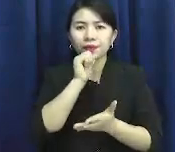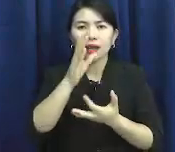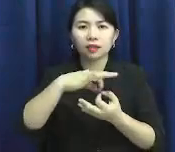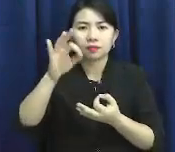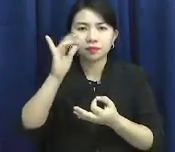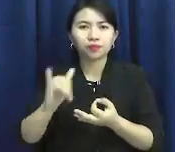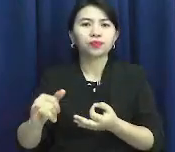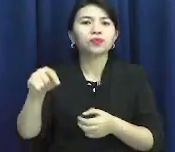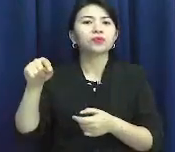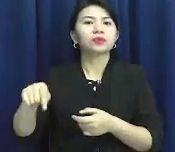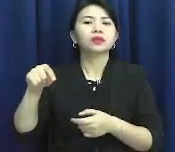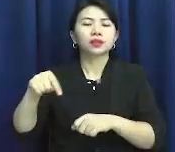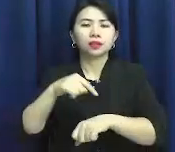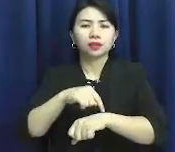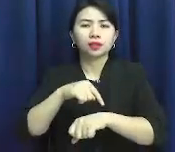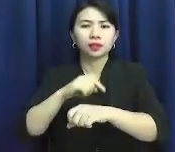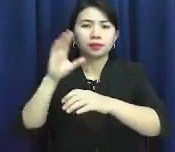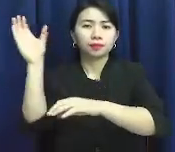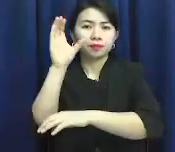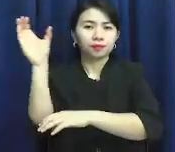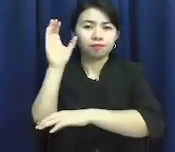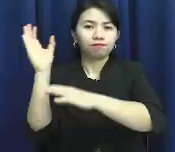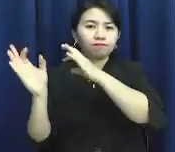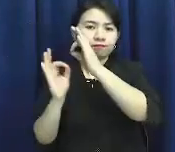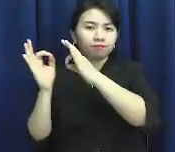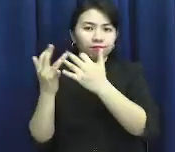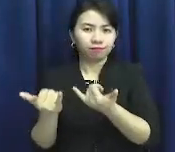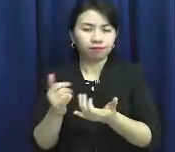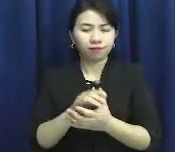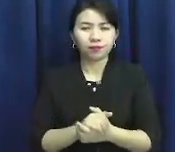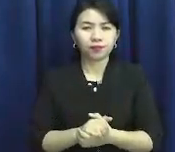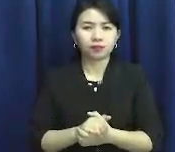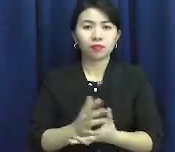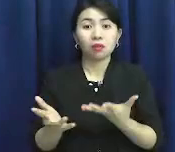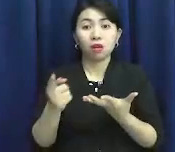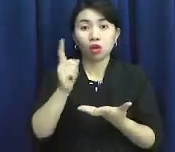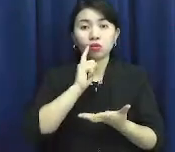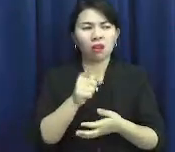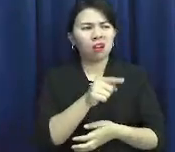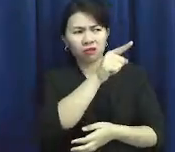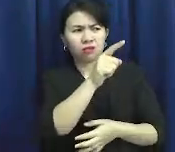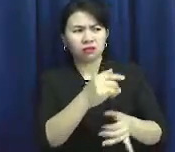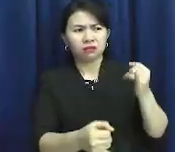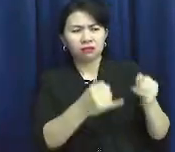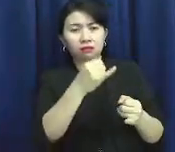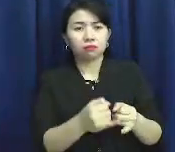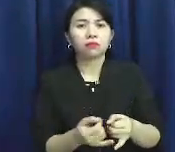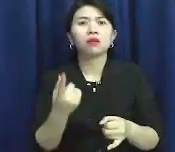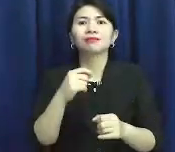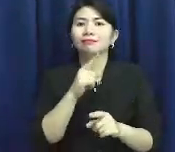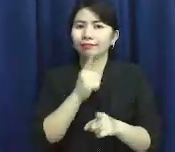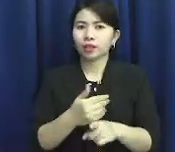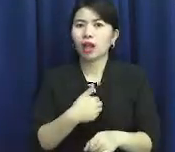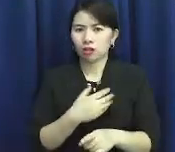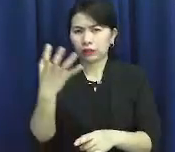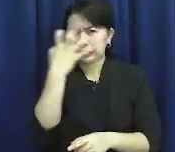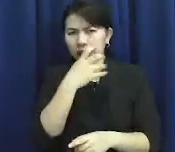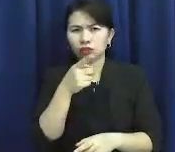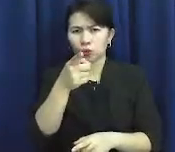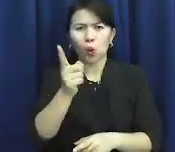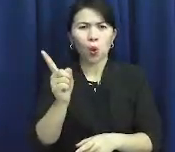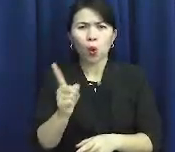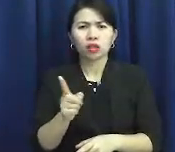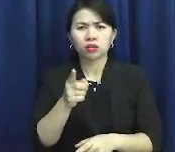season. Yes, masasabi niyo, hoy, grabe ka naman, sir, mag-judge. The fact na galit ka sa sinasabi ko sa iyo ngayon na ang binibigay ko sa